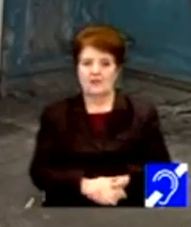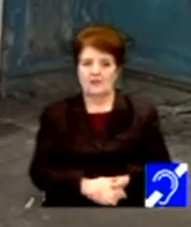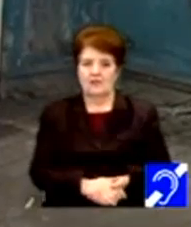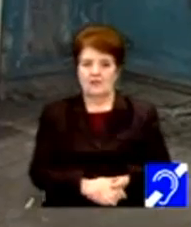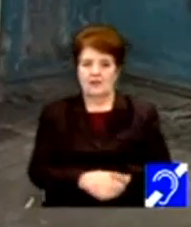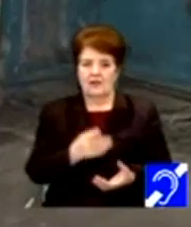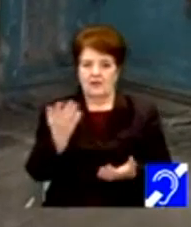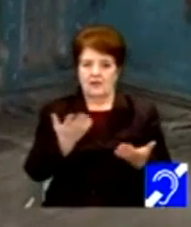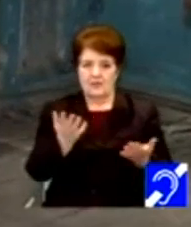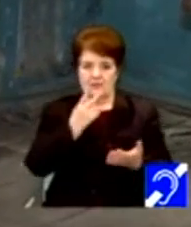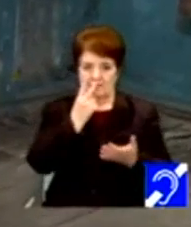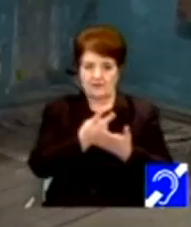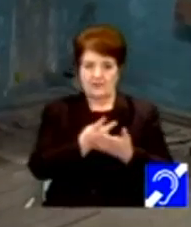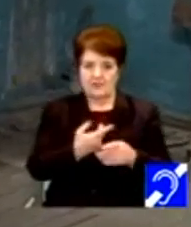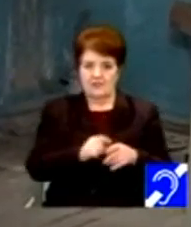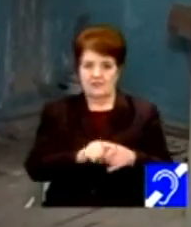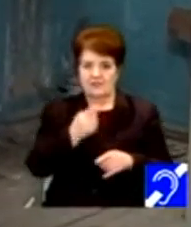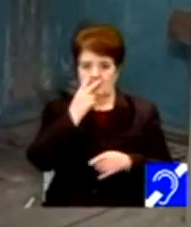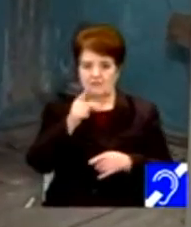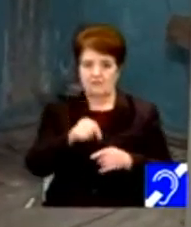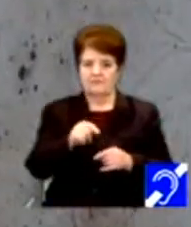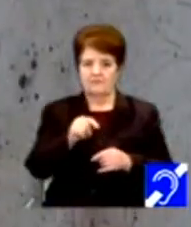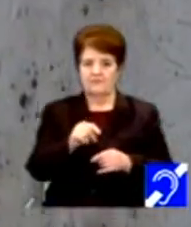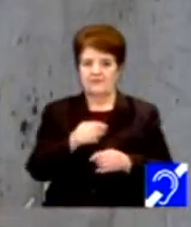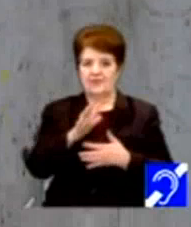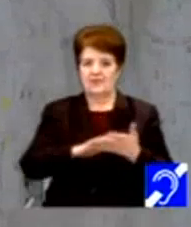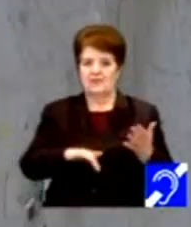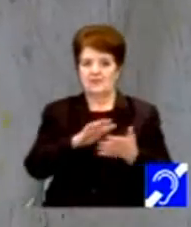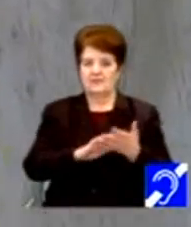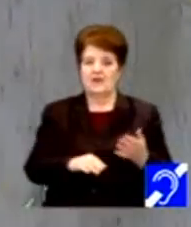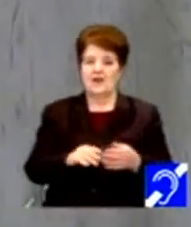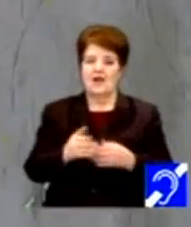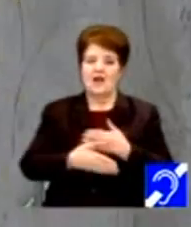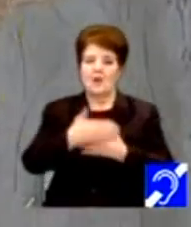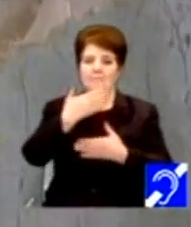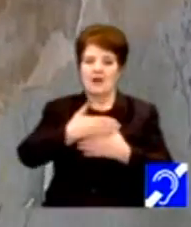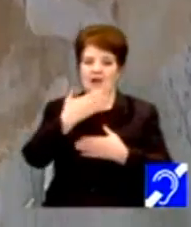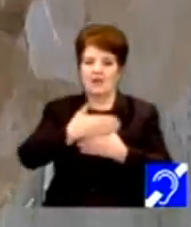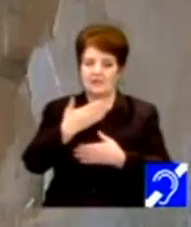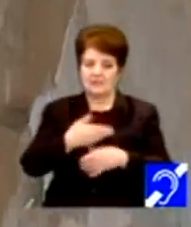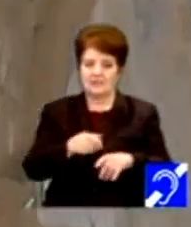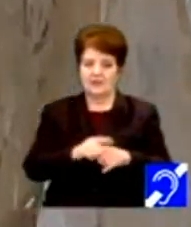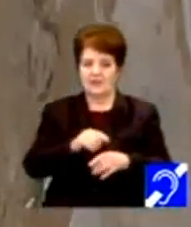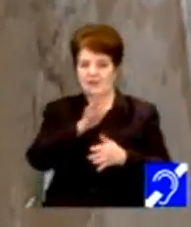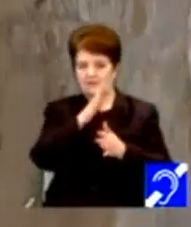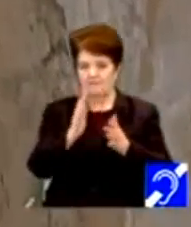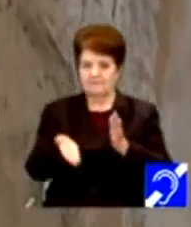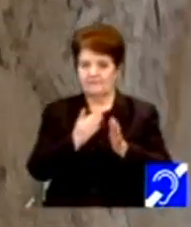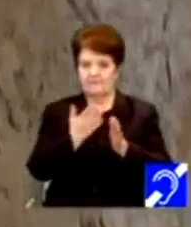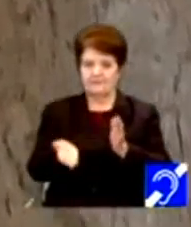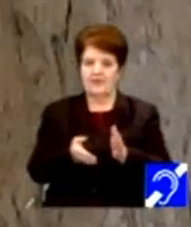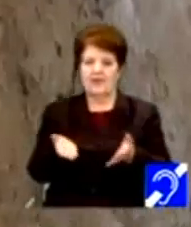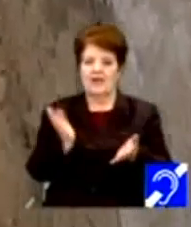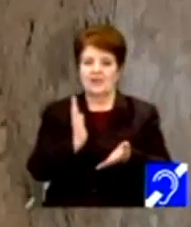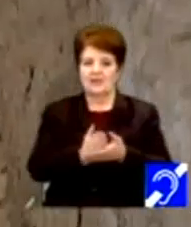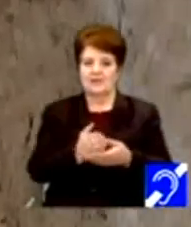Bârnele, iată-s acestea, care sunt de acum putre de levideți. Pereți care se risipesc și tencuială care cade. Este tot ce a mai rămas